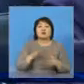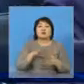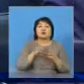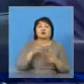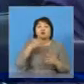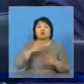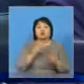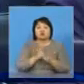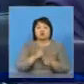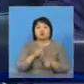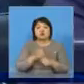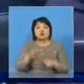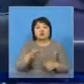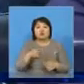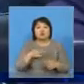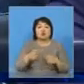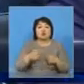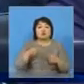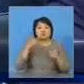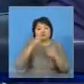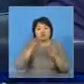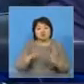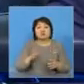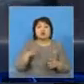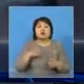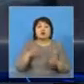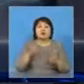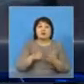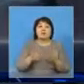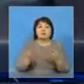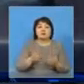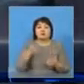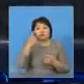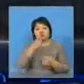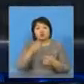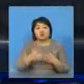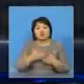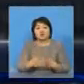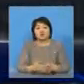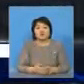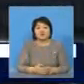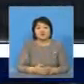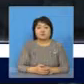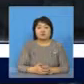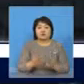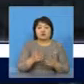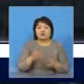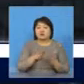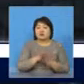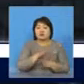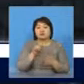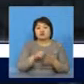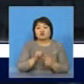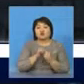отчетной встречи Аким области, рекомендовал управлению информатизации внешних связей принять меры видеопредупреждения. Количество невыполнимых